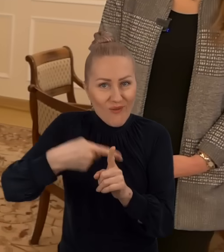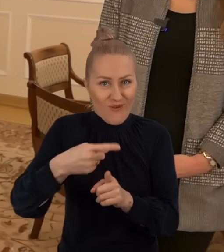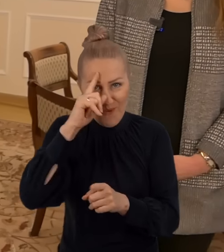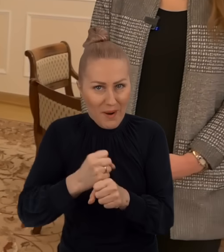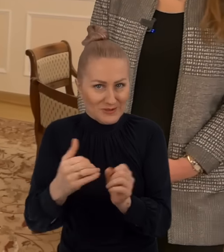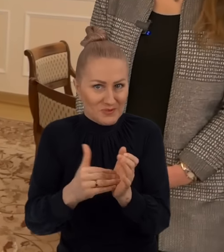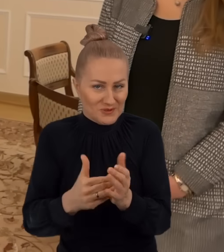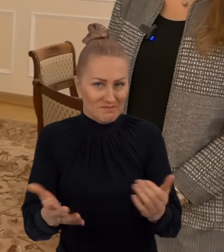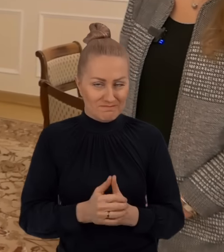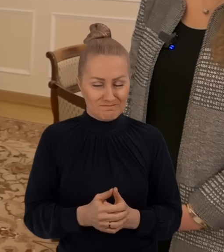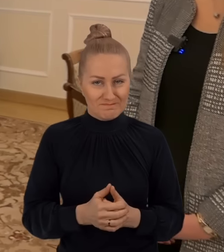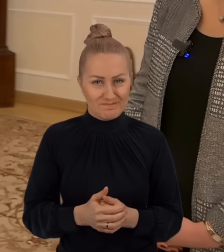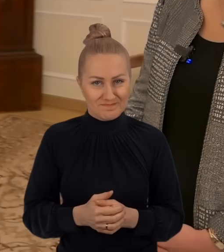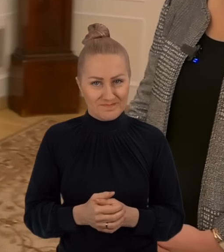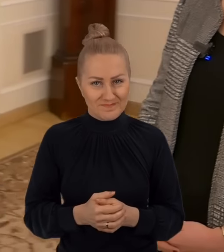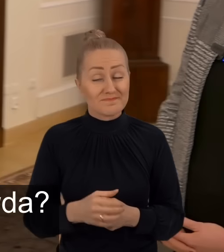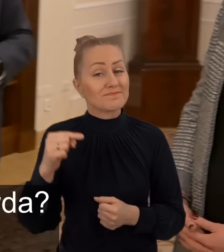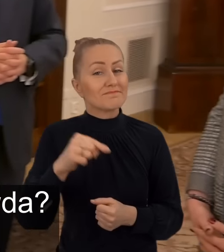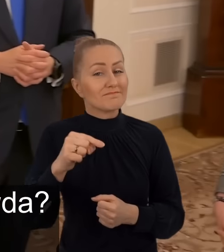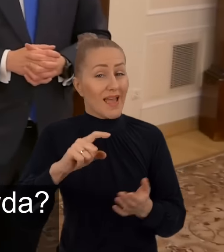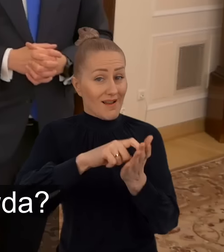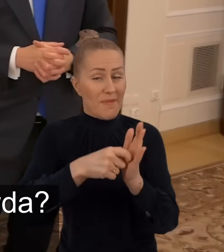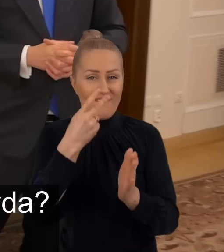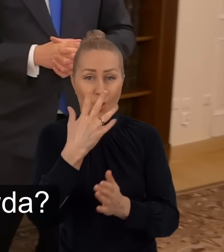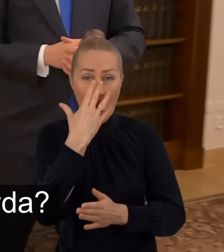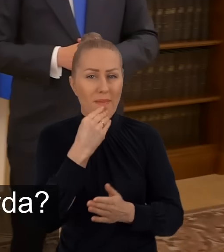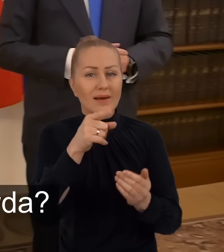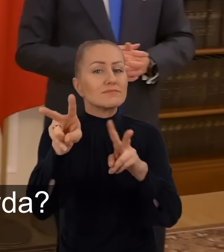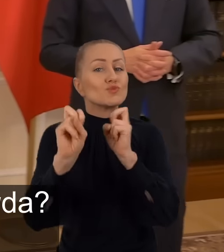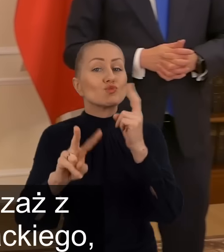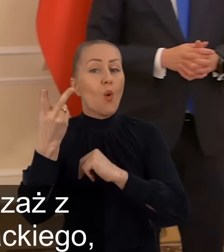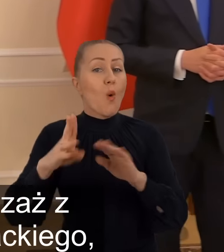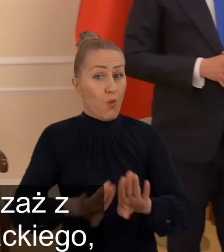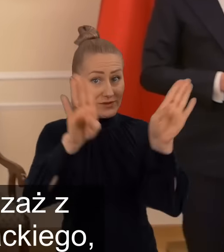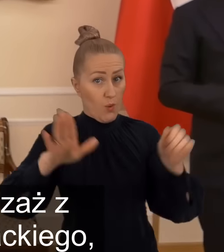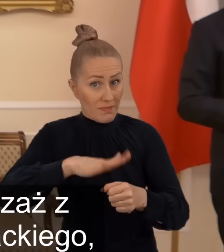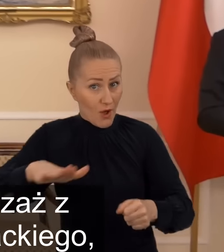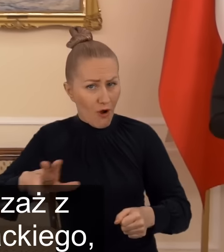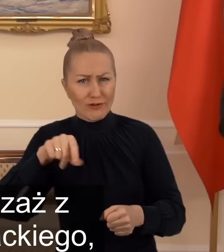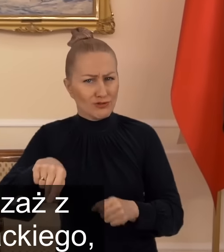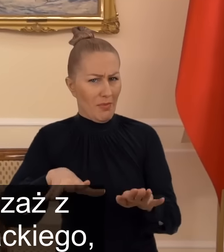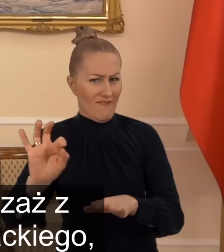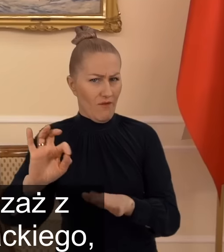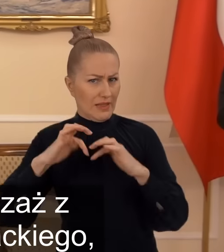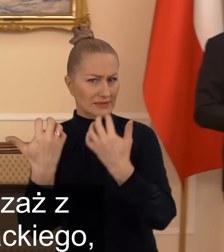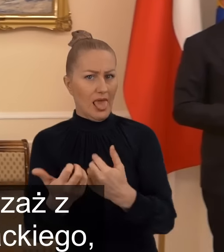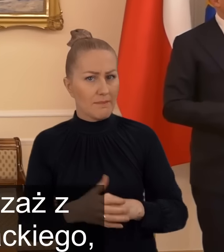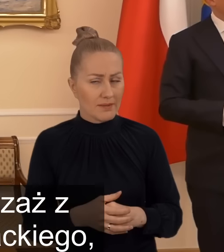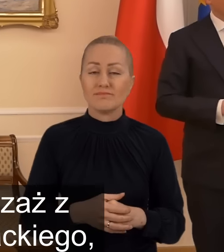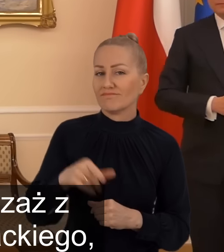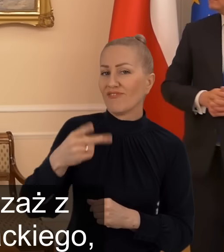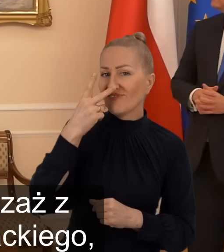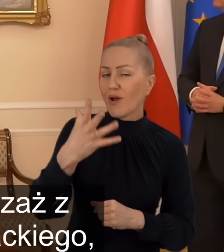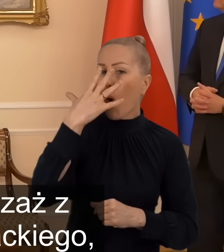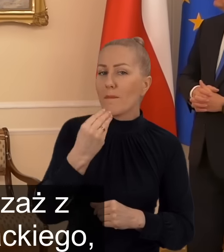Obrazy, które są tutaj w tym gabinecie, to z Muzeum Narodowego, prawda? Czy z Sejmu? Tutaj mamy na samym środku pejzaż z